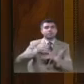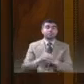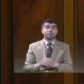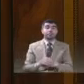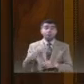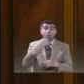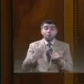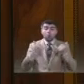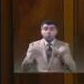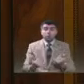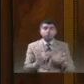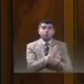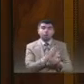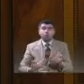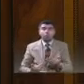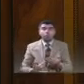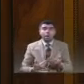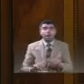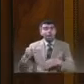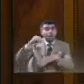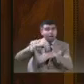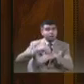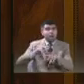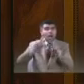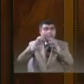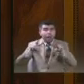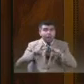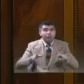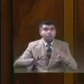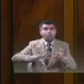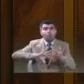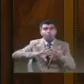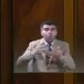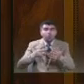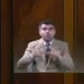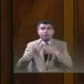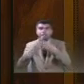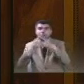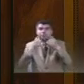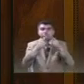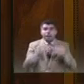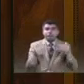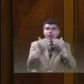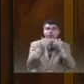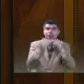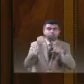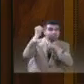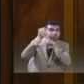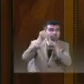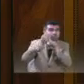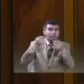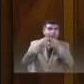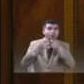الحكومة الحالية التجأت للبحث عن عدة إجراءات وعدة إصلاحات بهدف النقص من هذا